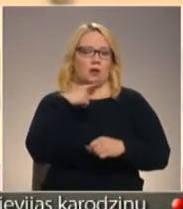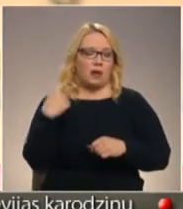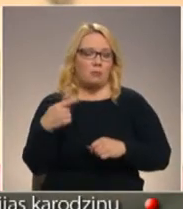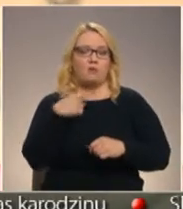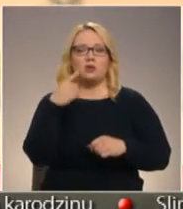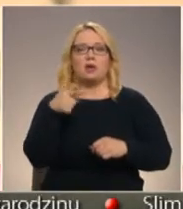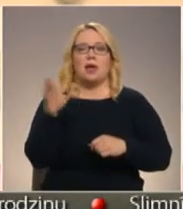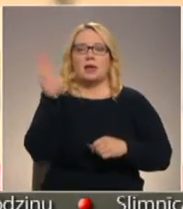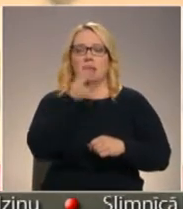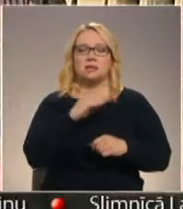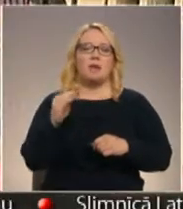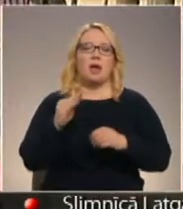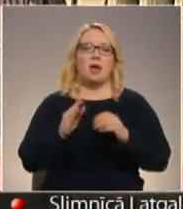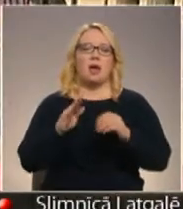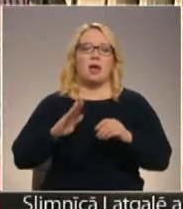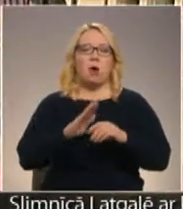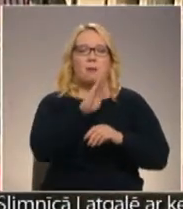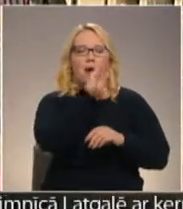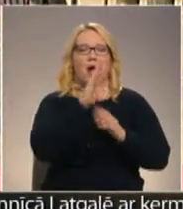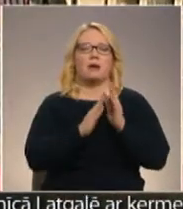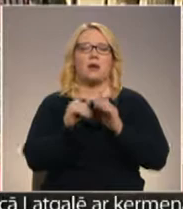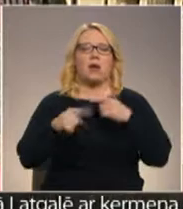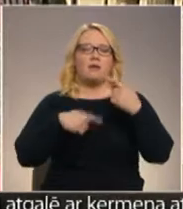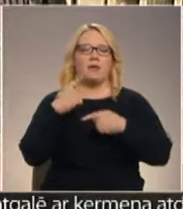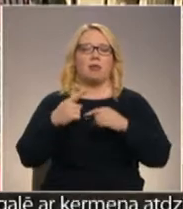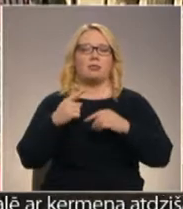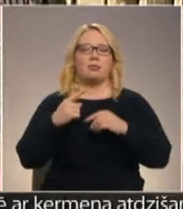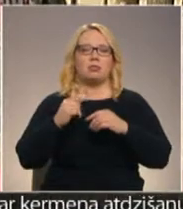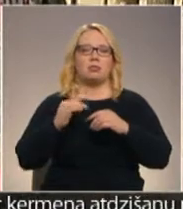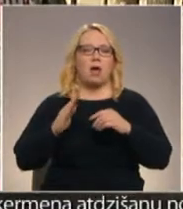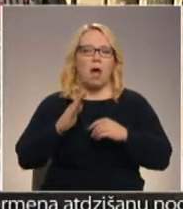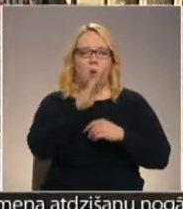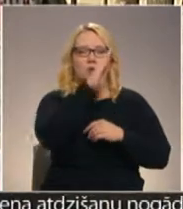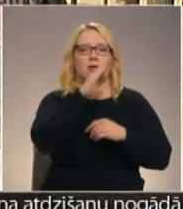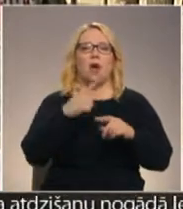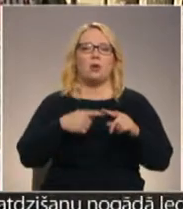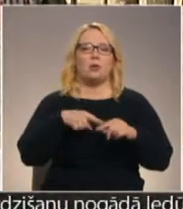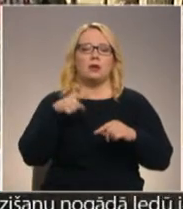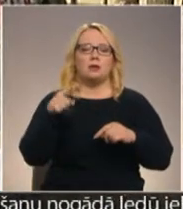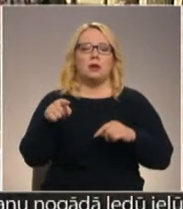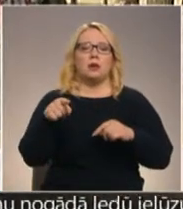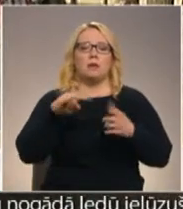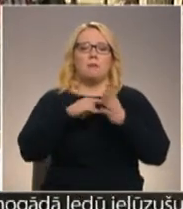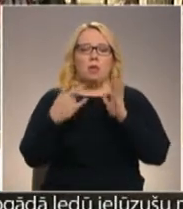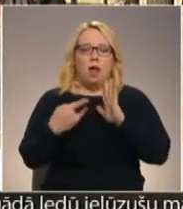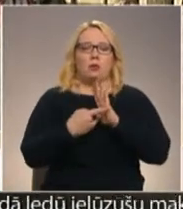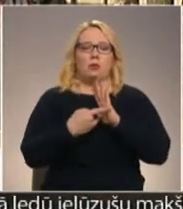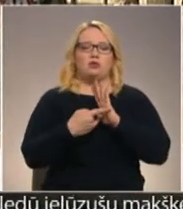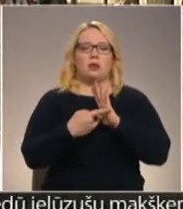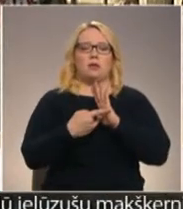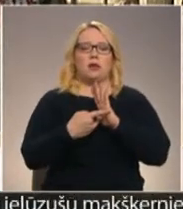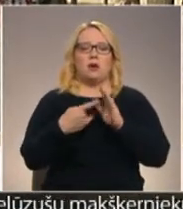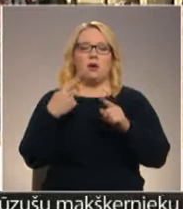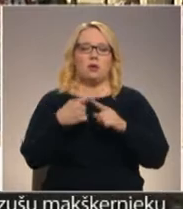iespēja kāpt pa manām karjeras kāpnēm aizvien augstāk. Tas ir tas, kas man patīk darīt – plānošana.